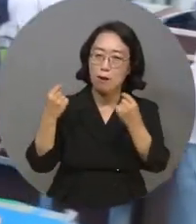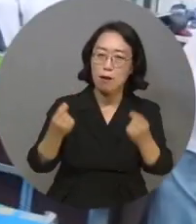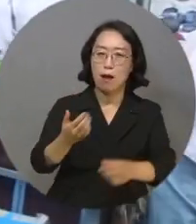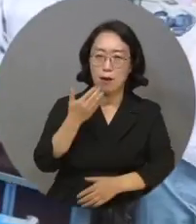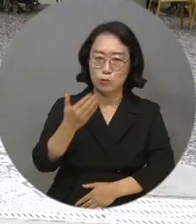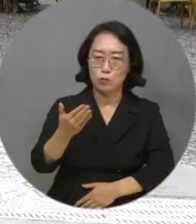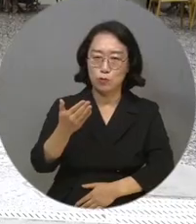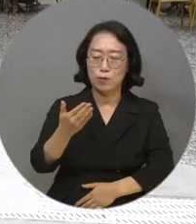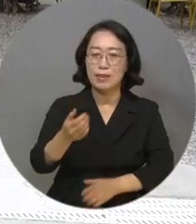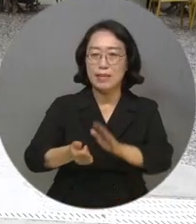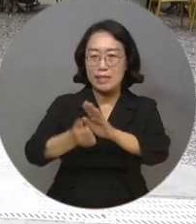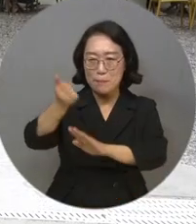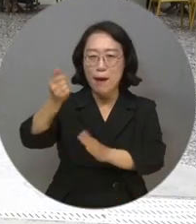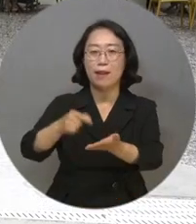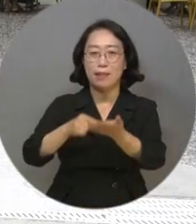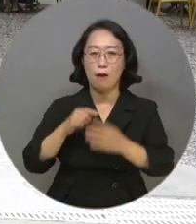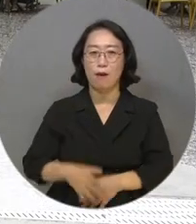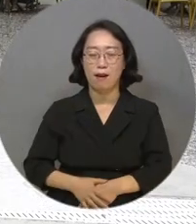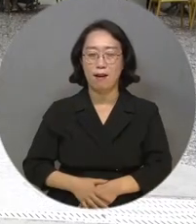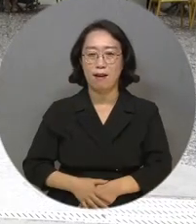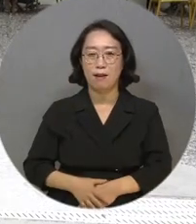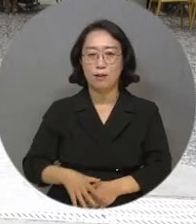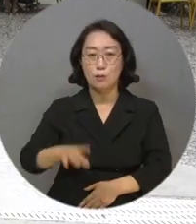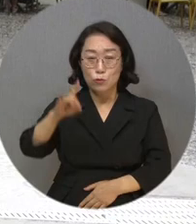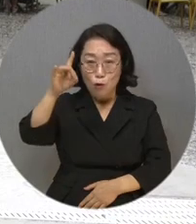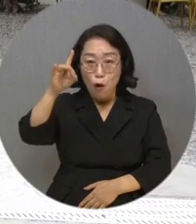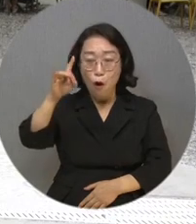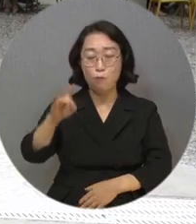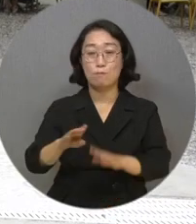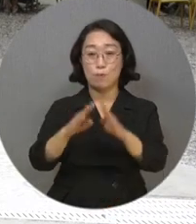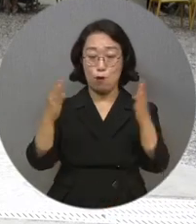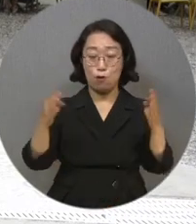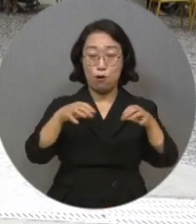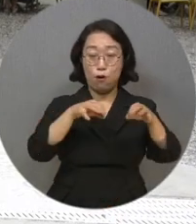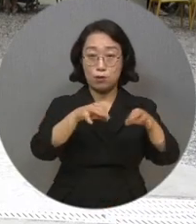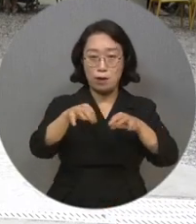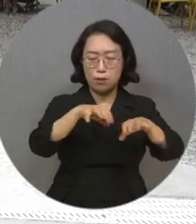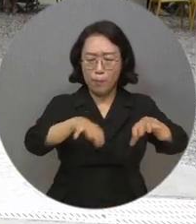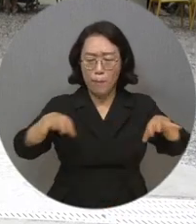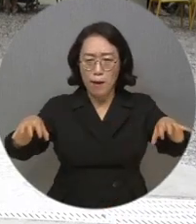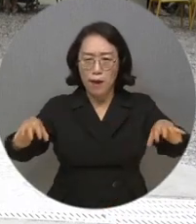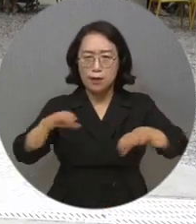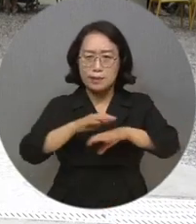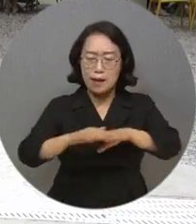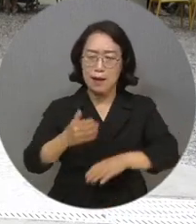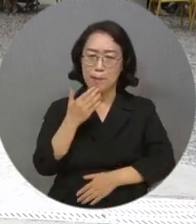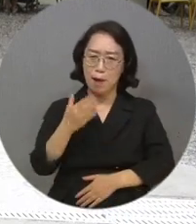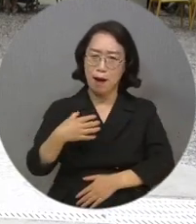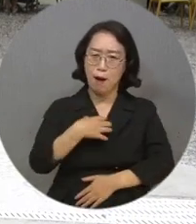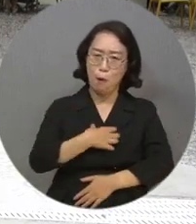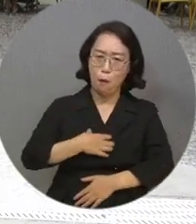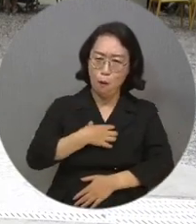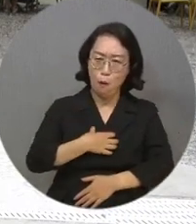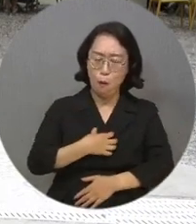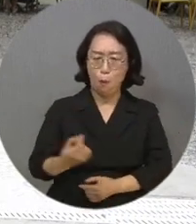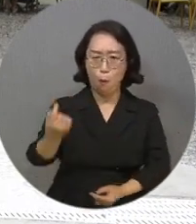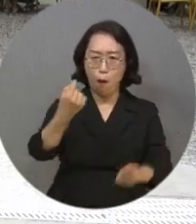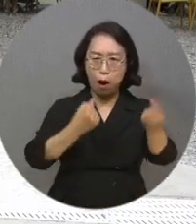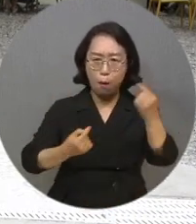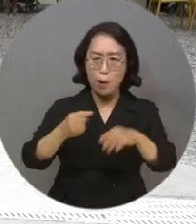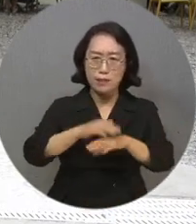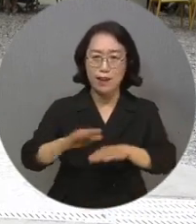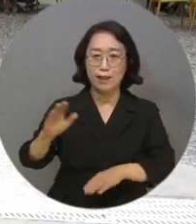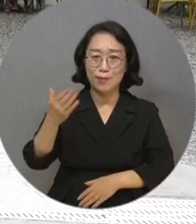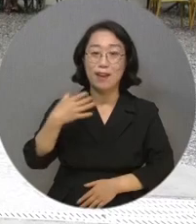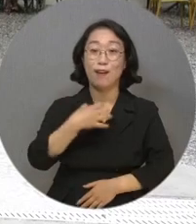주었습니다. 처음 이제 개최하는 바자회라서 이게 잘 될까, 이렇게 많이 모일까 그런